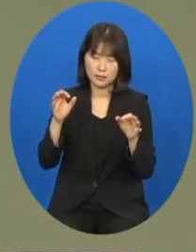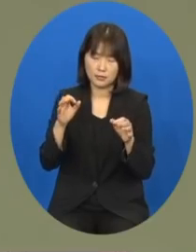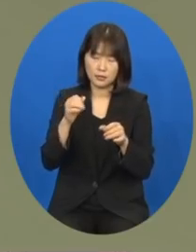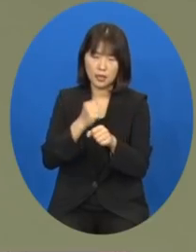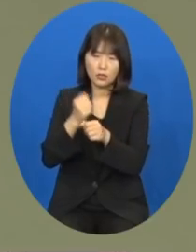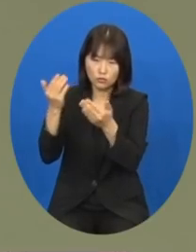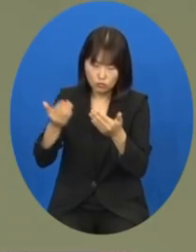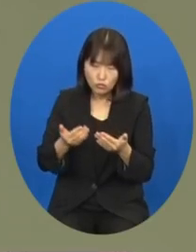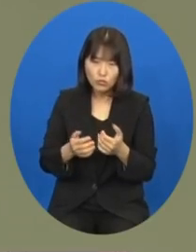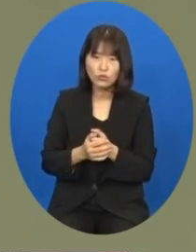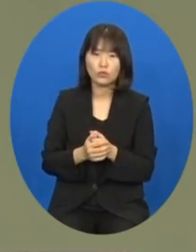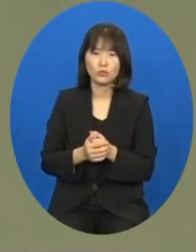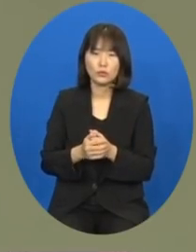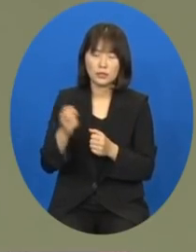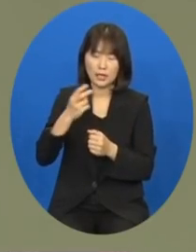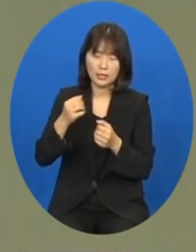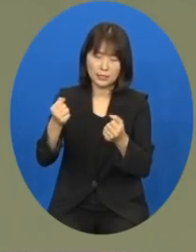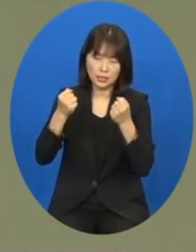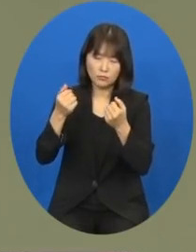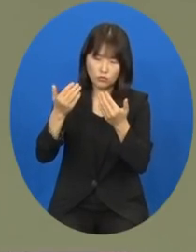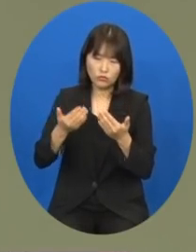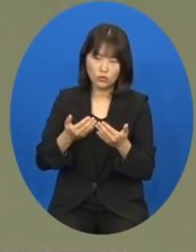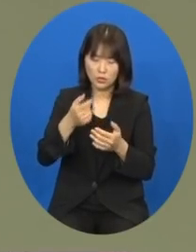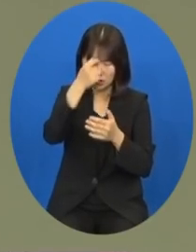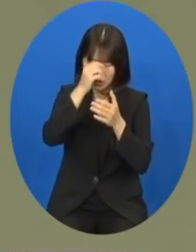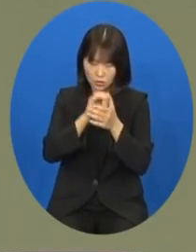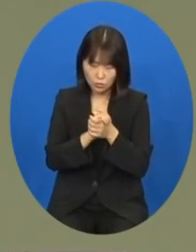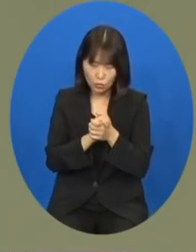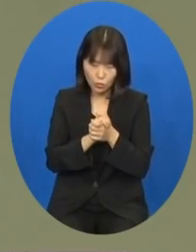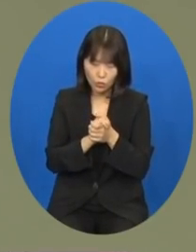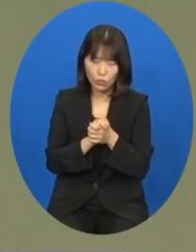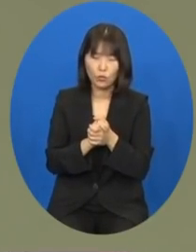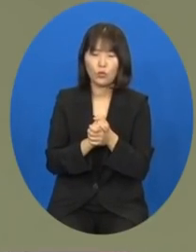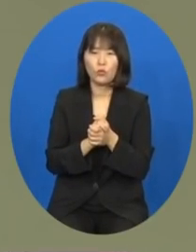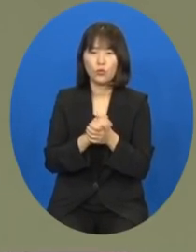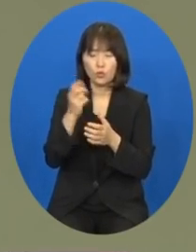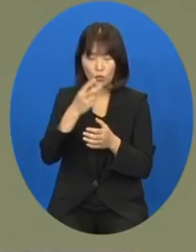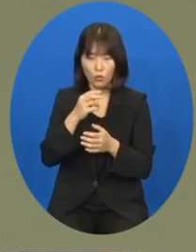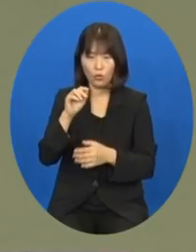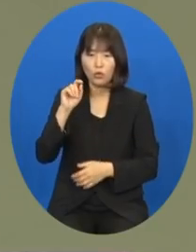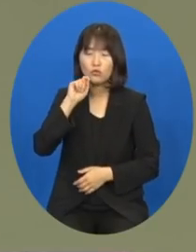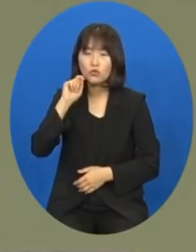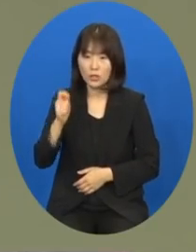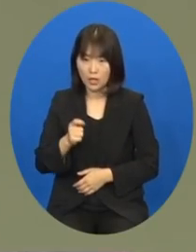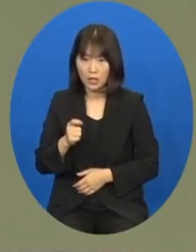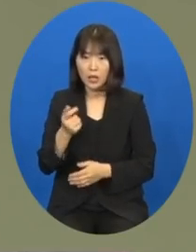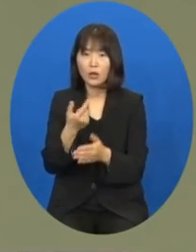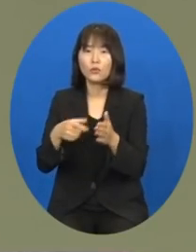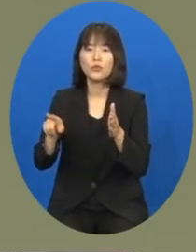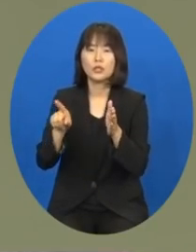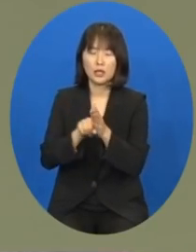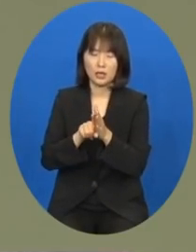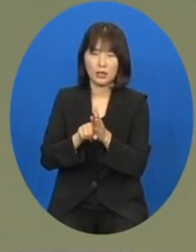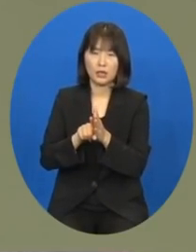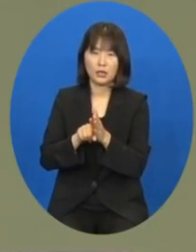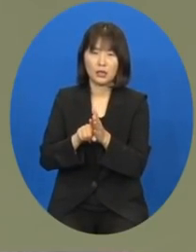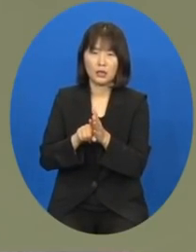달려나갈 쓴 우리가 되게 달라 고 여러분 기도 하시고요 그라 이날을 위해서 수많은 아